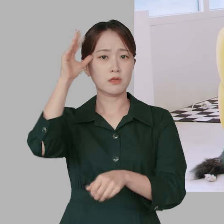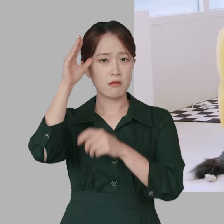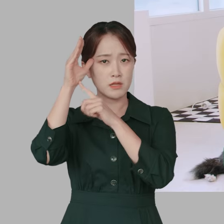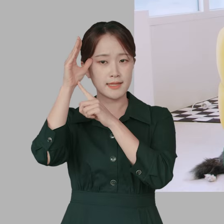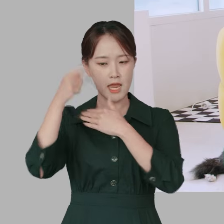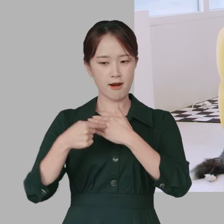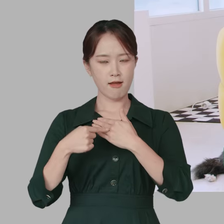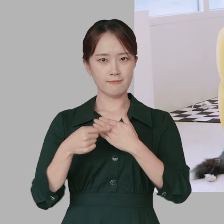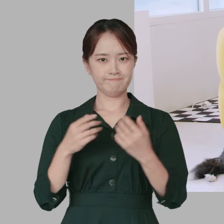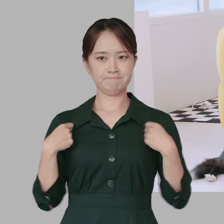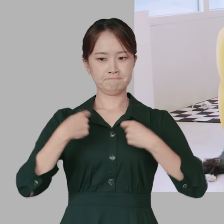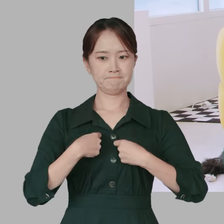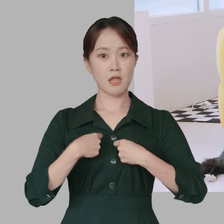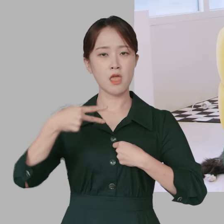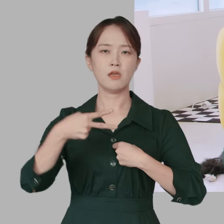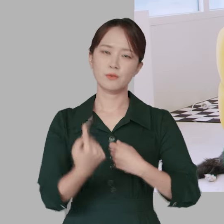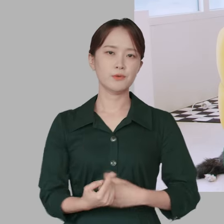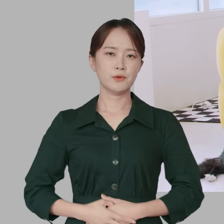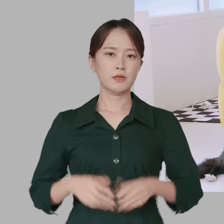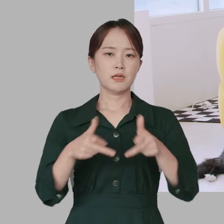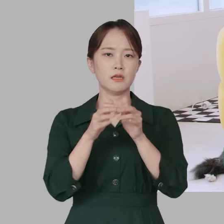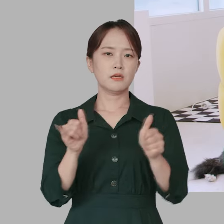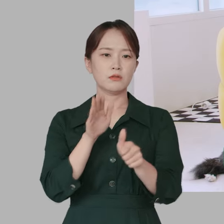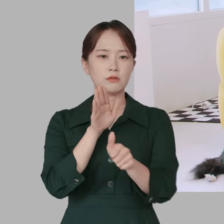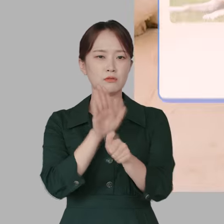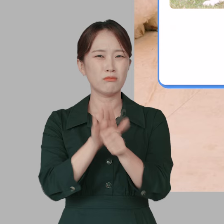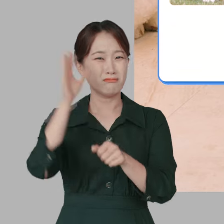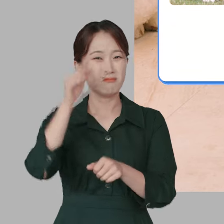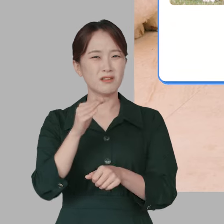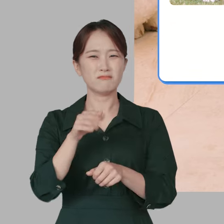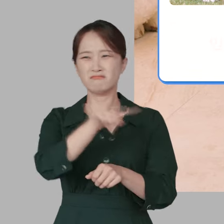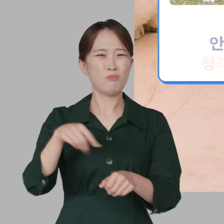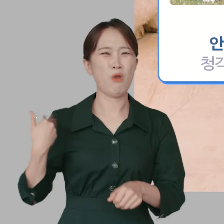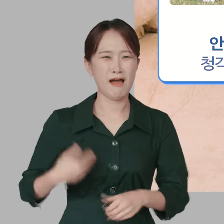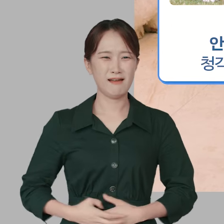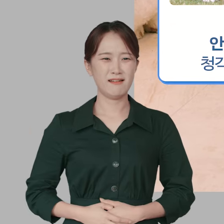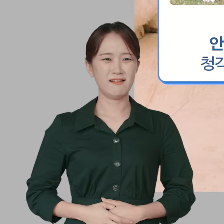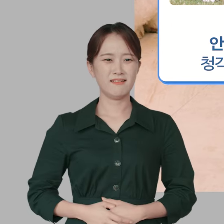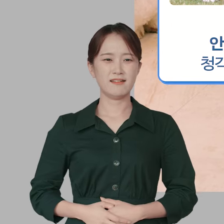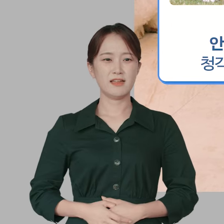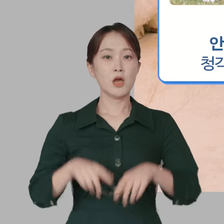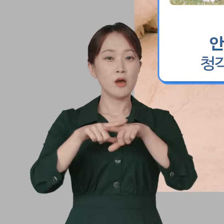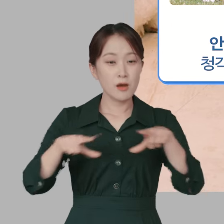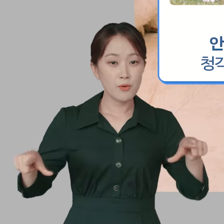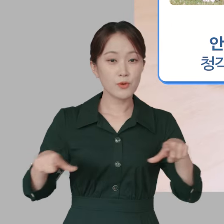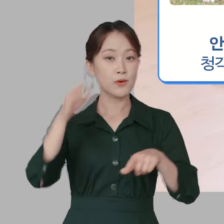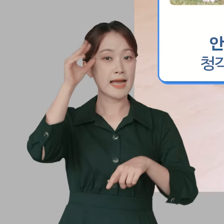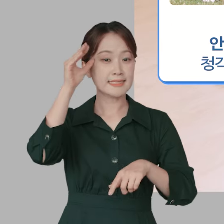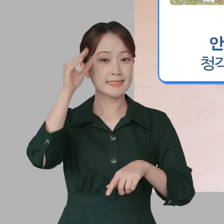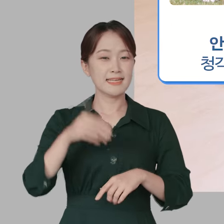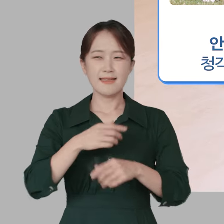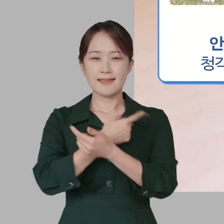옷을 입어도 이게 장애인 도우미견인지 몰라요 흔히 떠올리는 안내견인 레브라도 리트리버 외에도